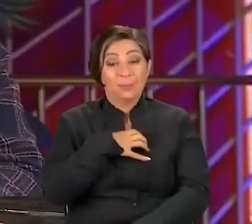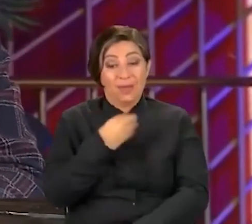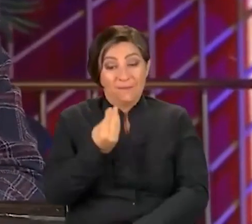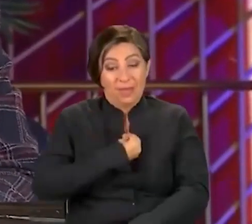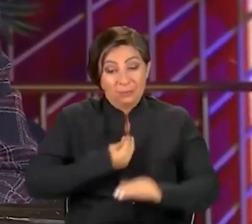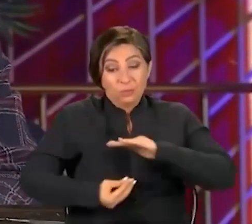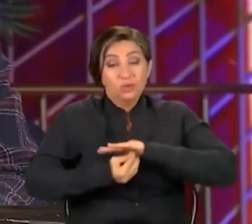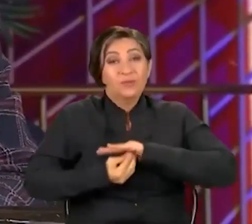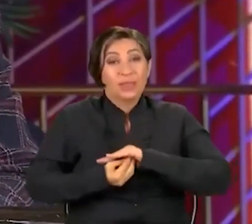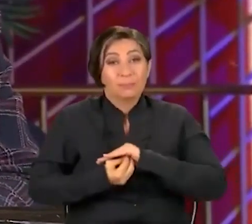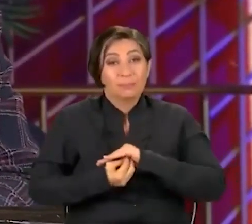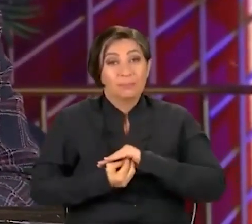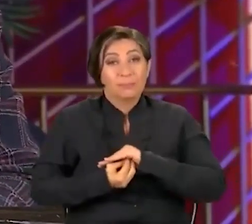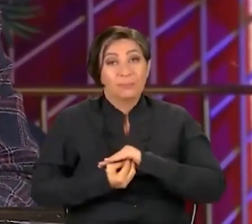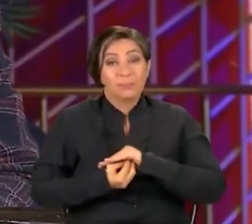verdiğim rüşvetim.